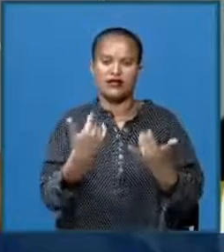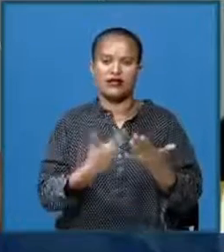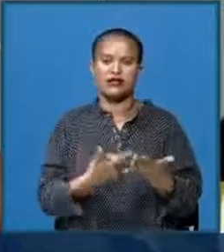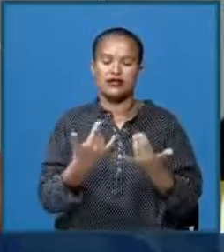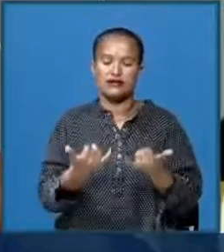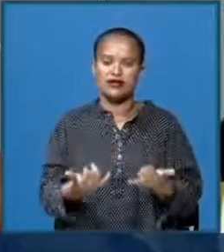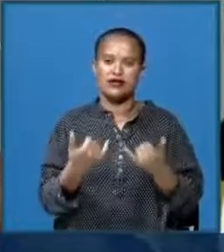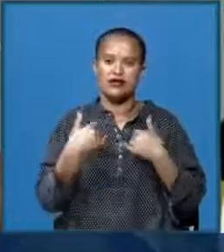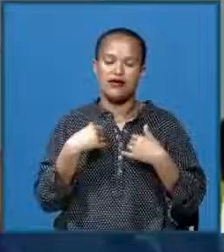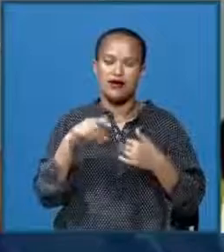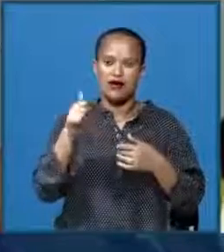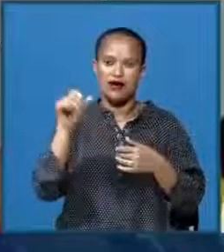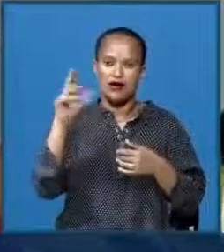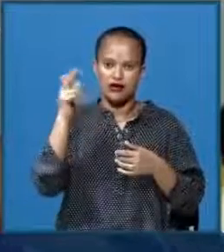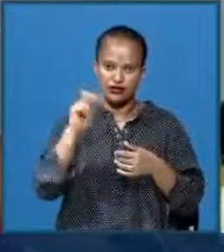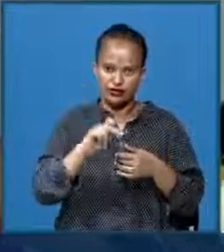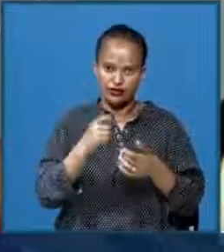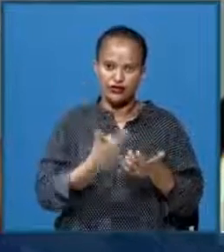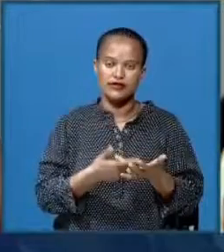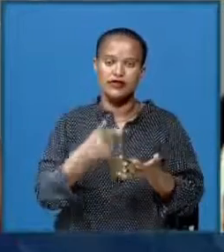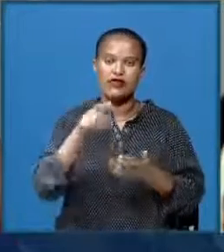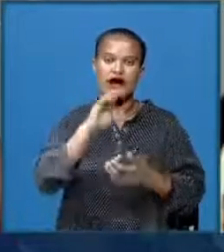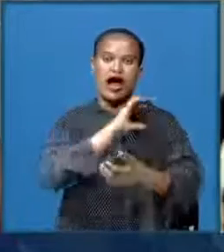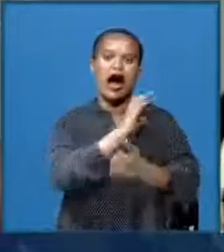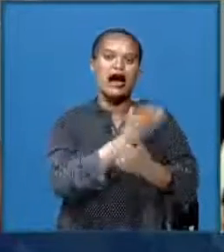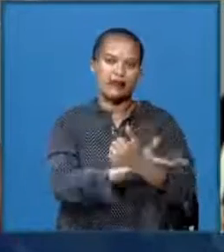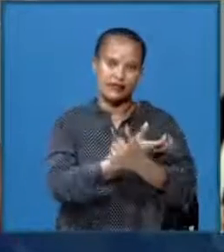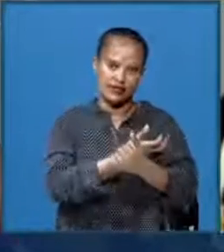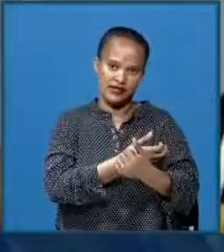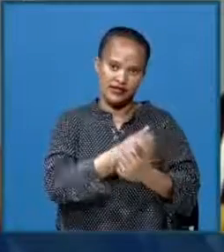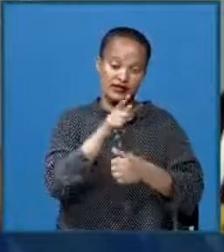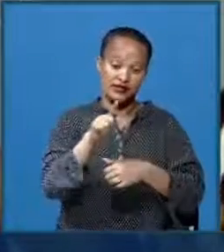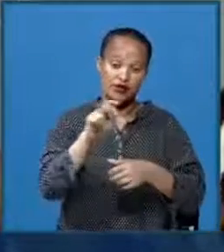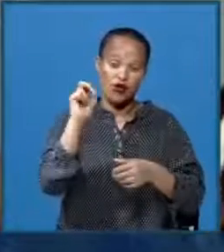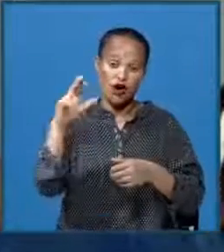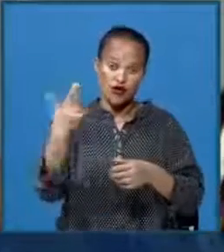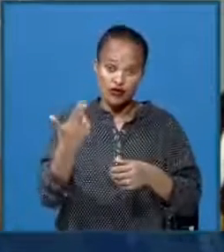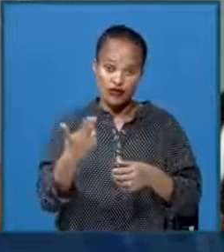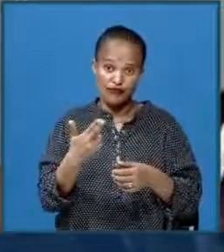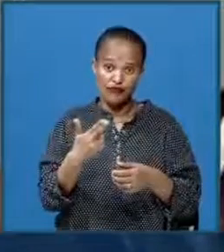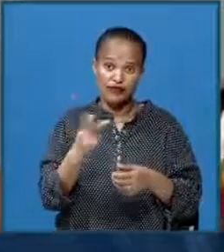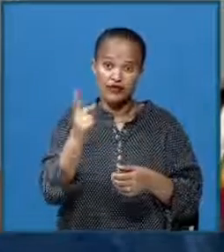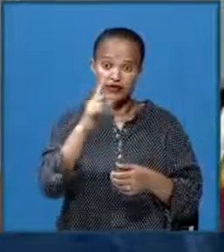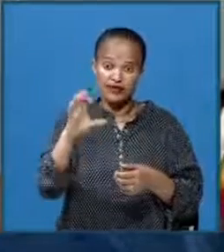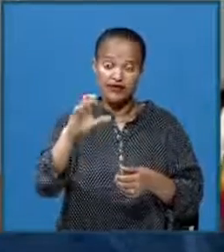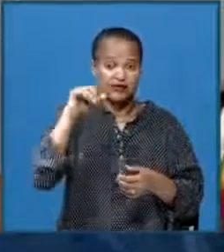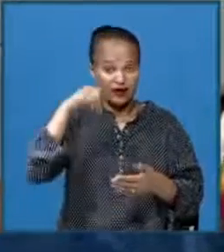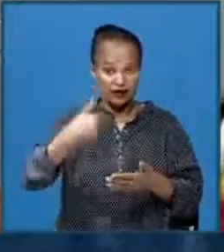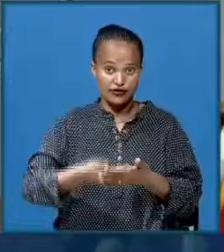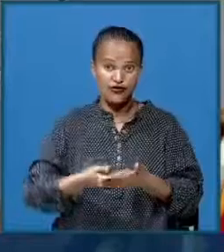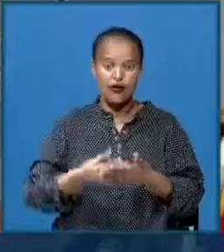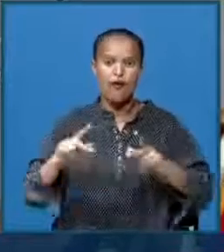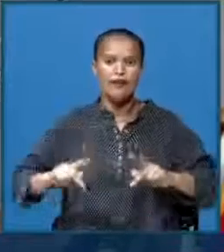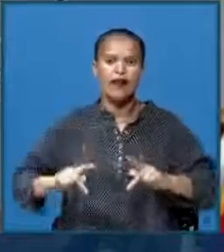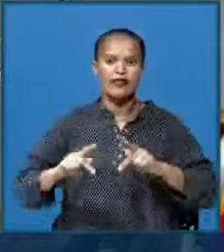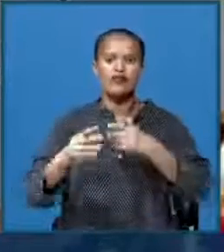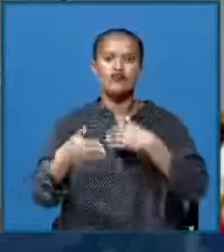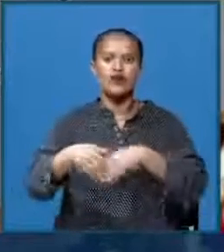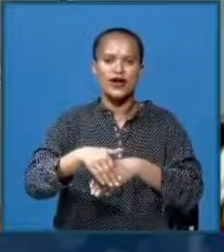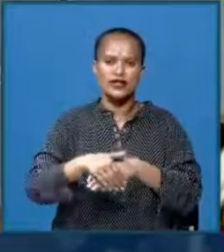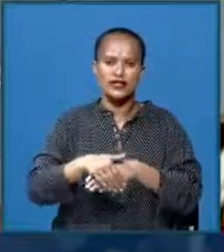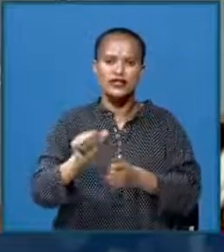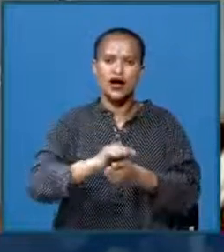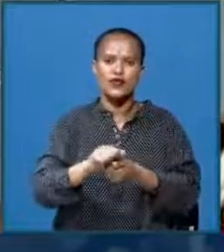ኣብዚኣ ዘለባ ኣሃዱ ወይ ድማ ነዘን ኣብዚኣ ዘለባ ኣርሚ ነተን ዋዕረታትና ንምኢቲ ደቂ ኣንስትዮ ፓንት ሞዴስ ሳሙና